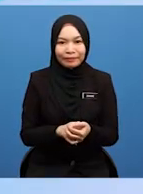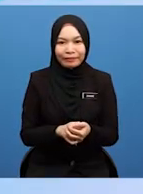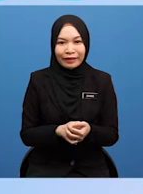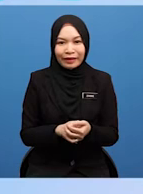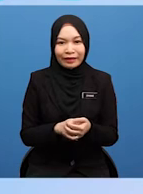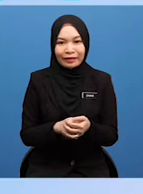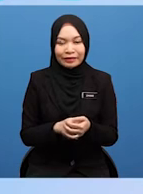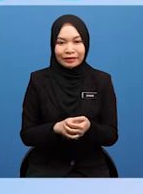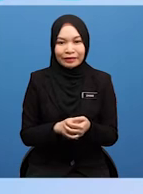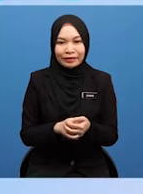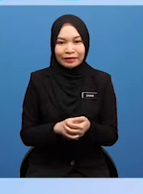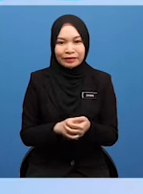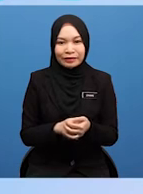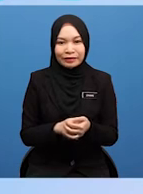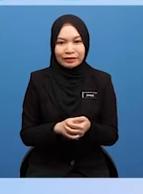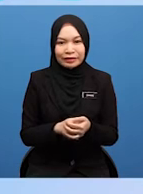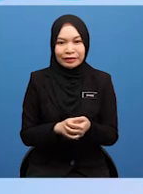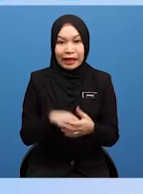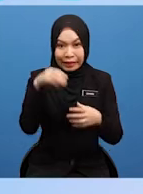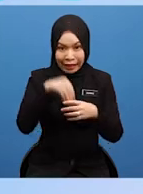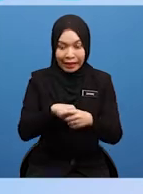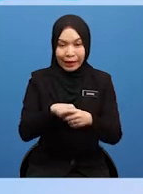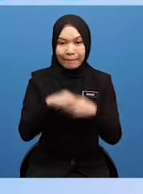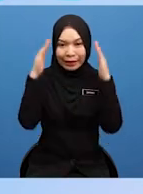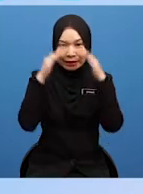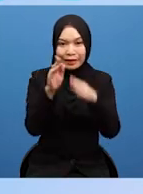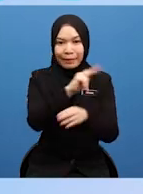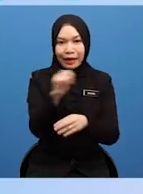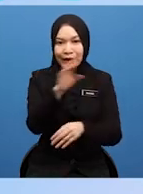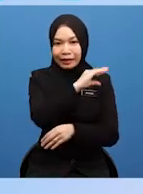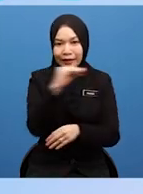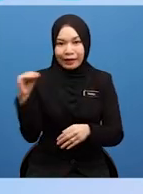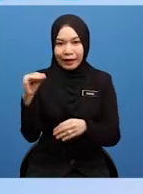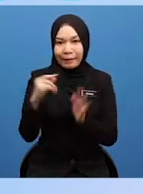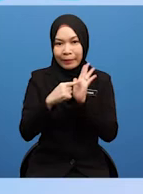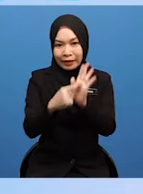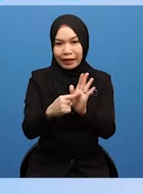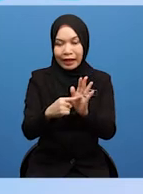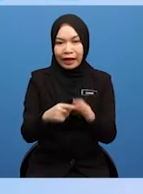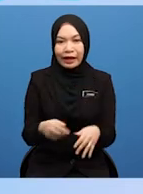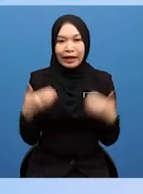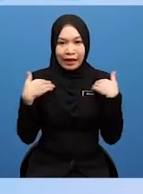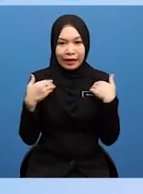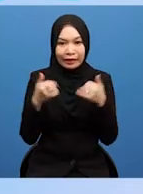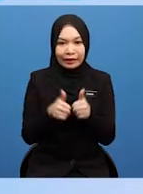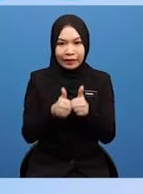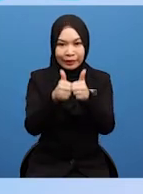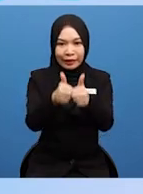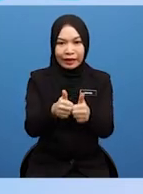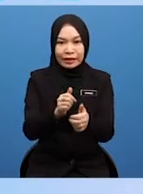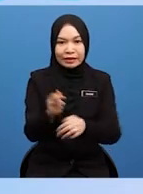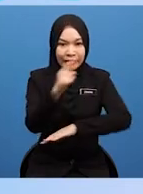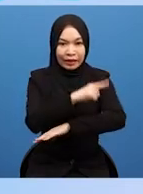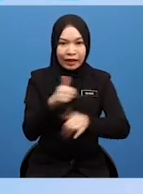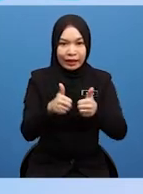dalam persembahan dan peragaan terkandung Sisi apresiasi pernyataan karya yang telah